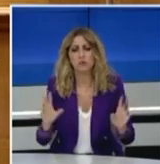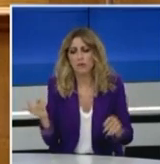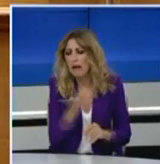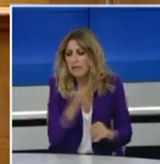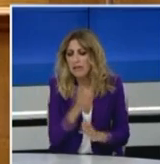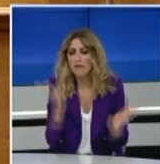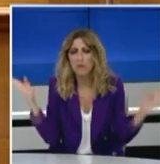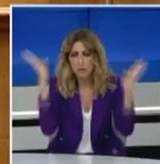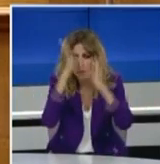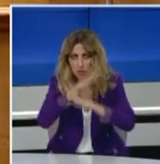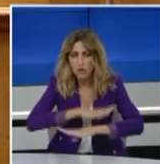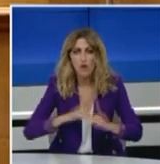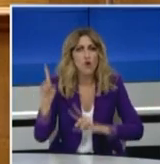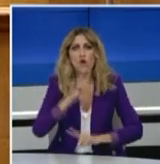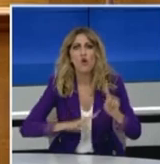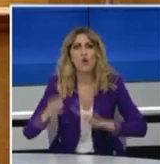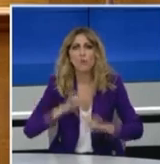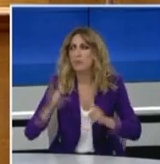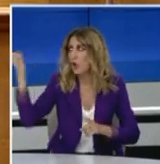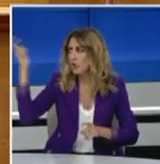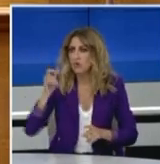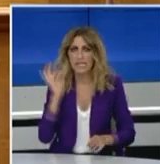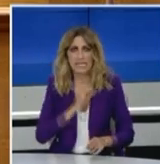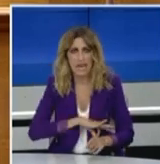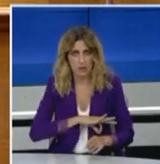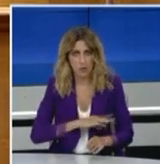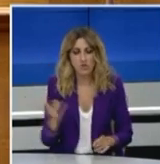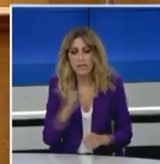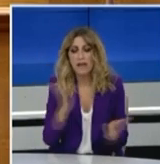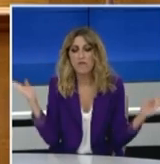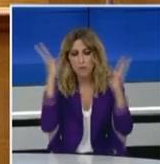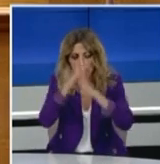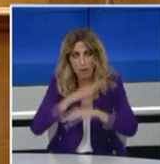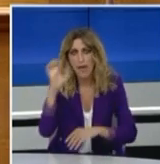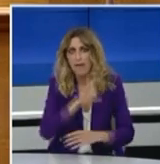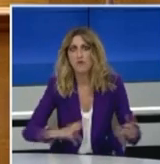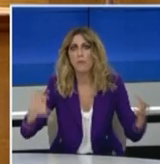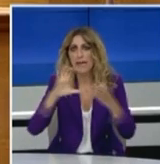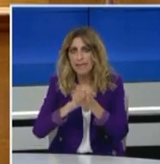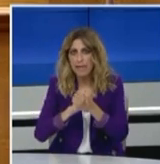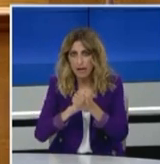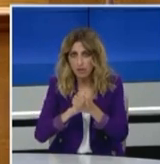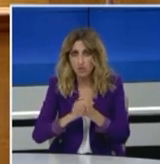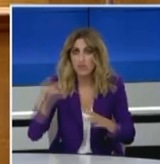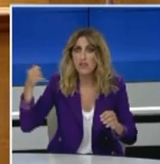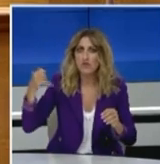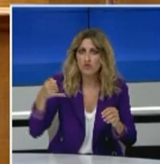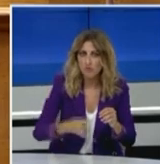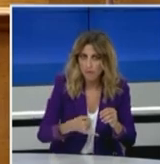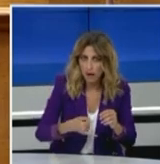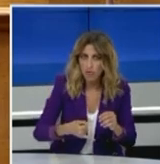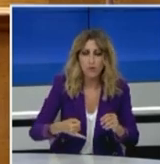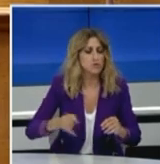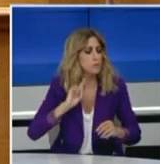κρύψετε τελικά το πιο σημαντικό, ότι η Ευρωπαϊκή Ένωση παραμένει βαθιά εχθρική για τα λαϊκά